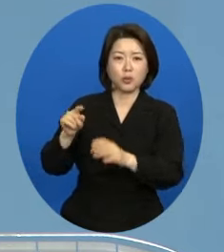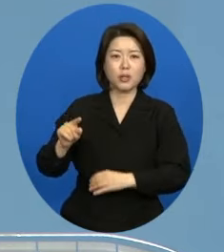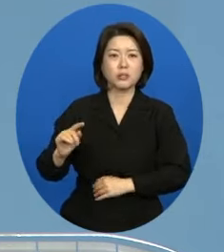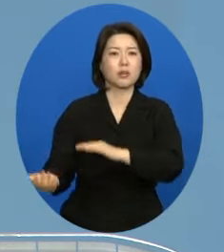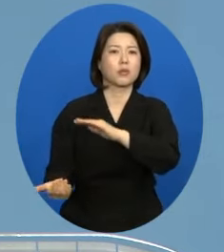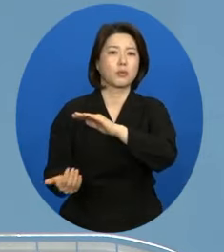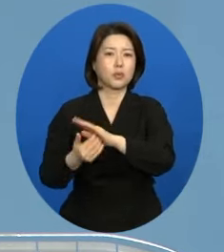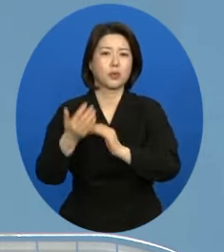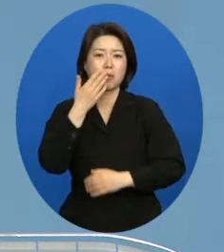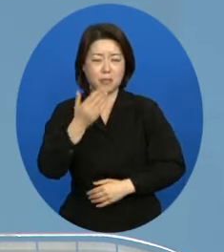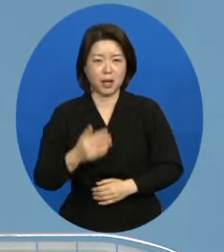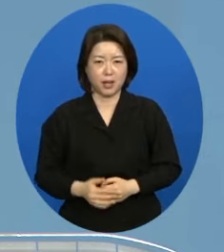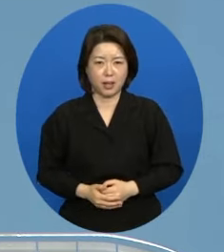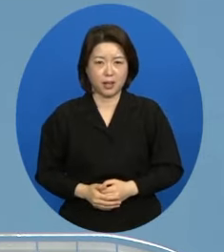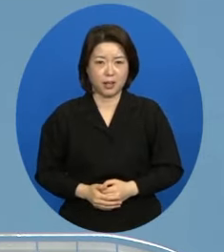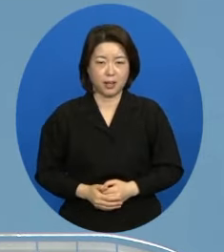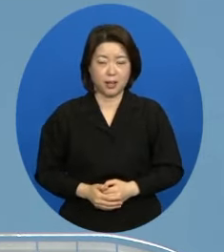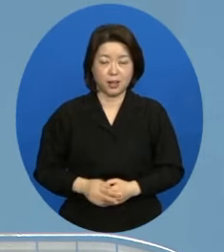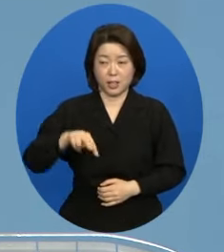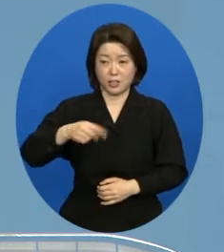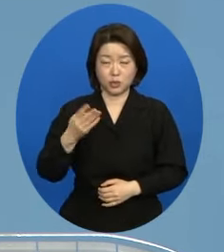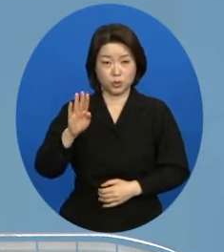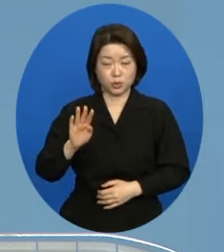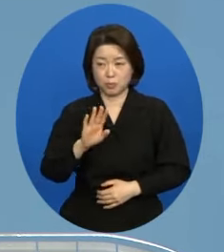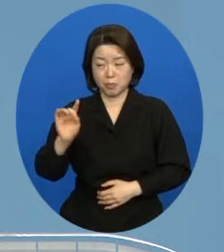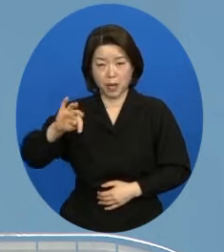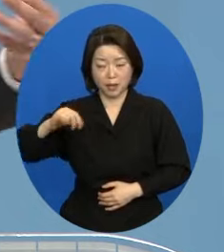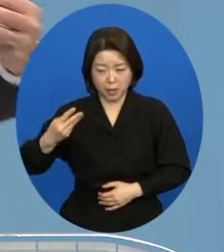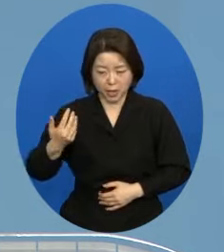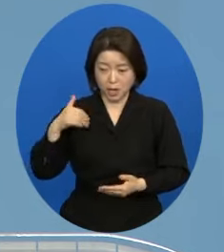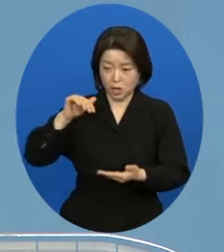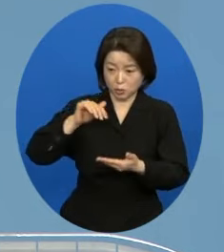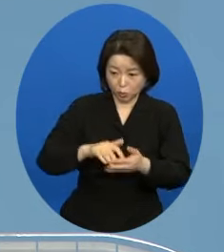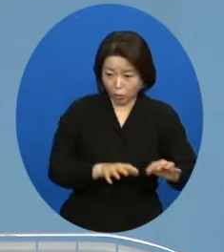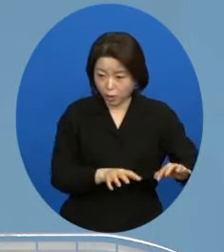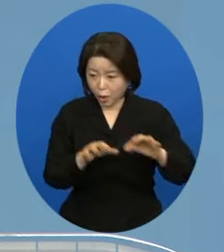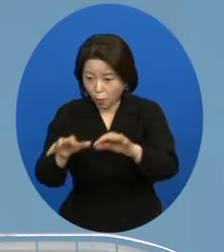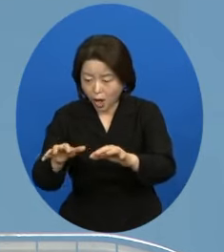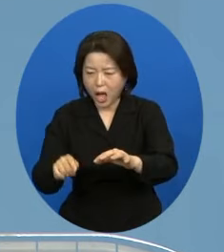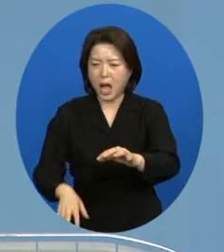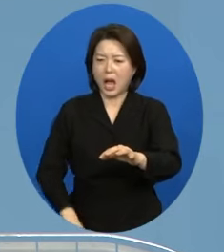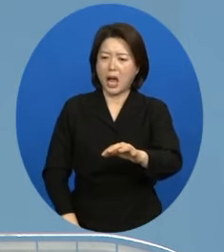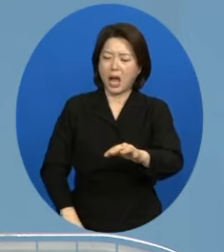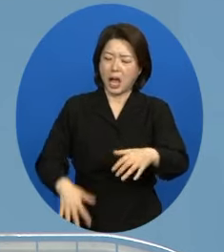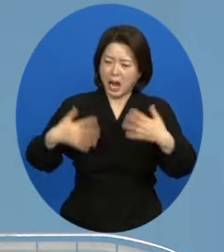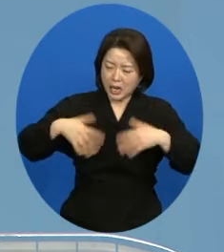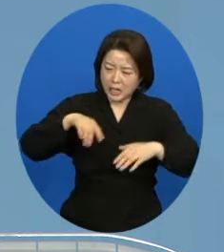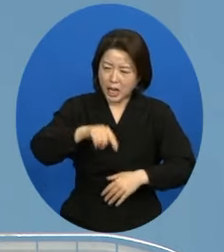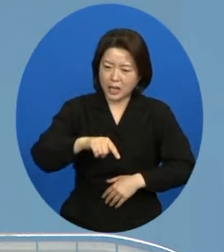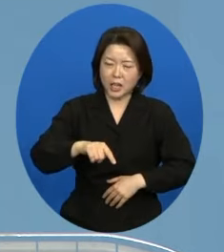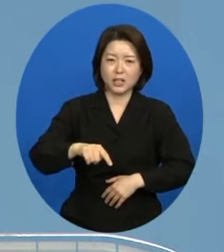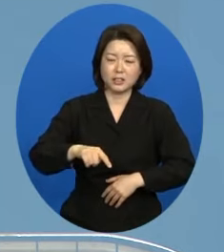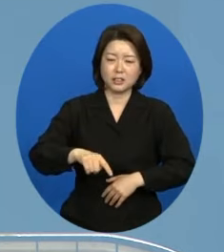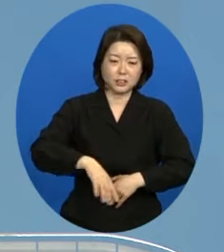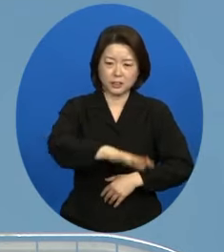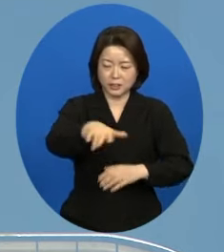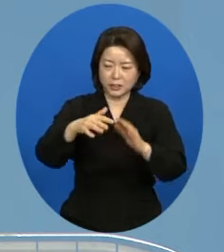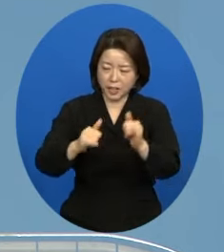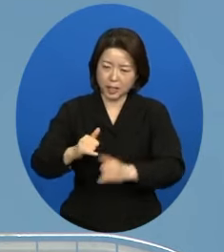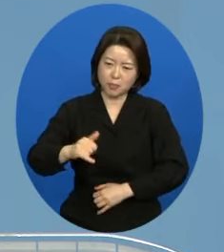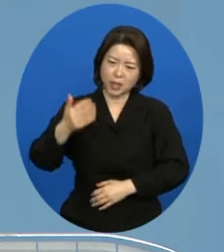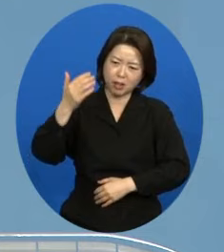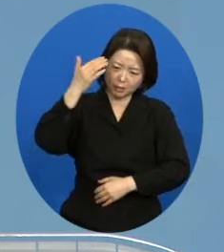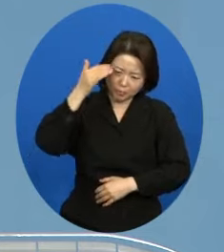을 때에 빈약한 제정과 형편없는 노동력 많은이 방들을 있었지만 하나님이 수류 바에게